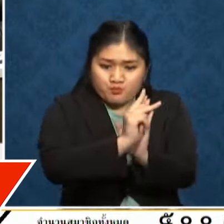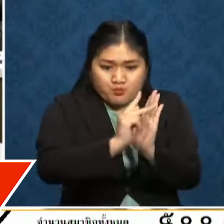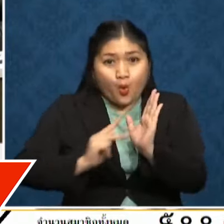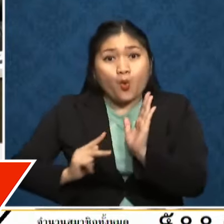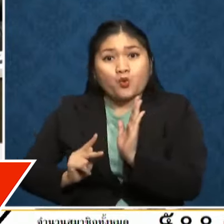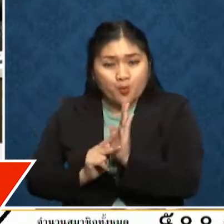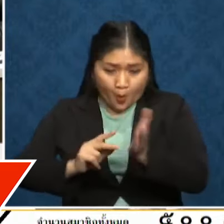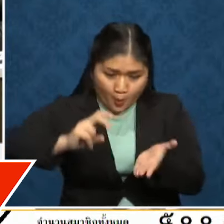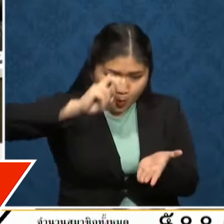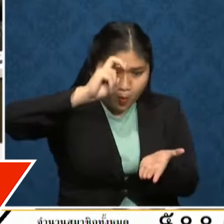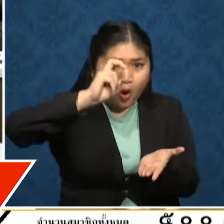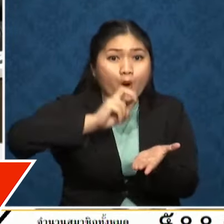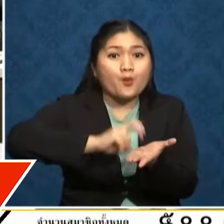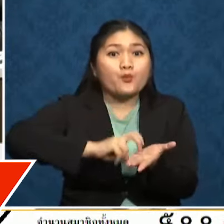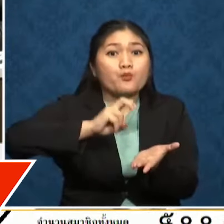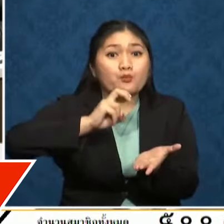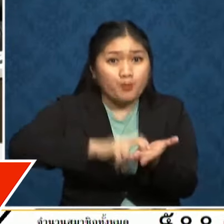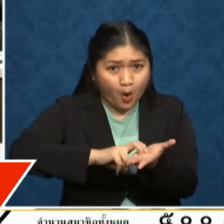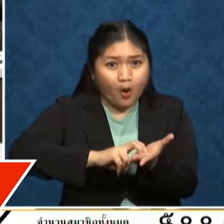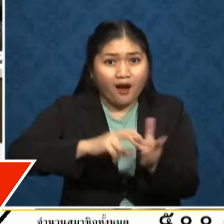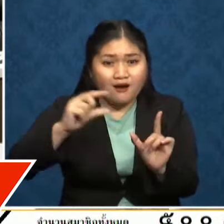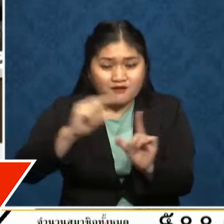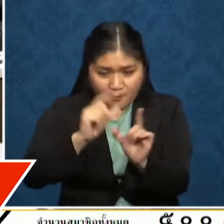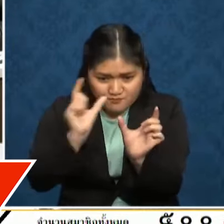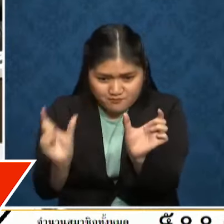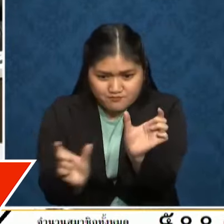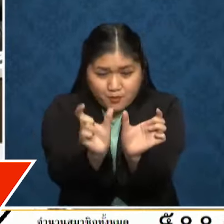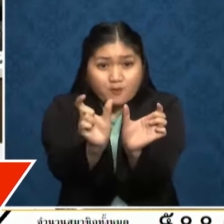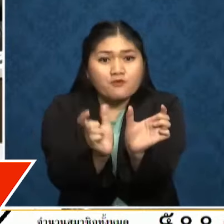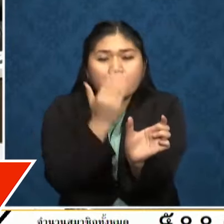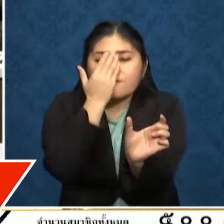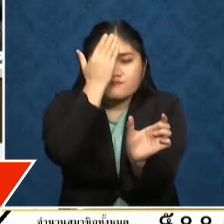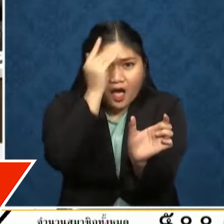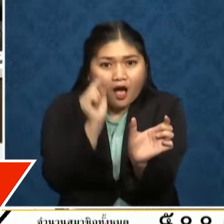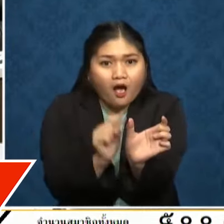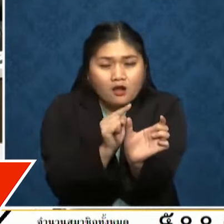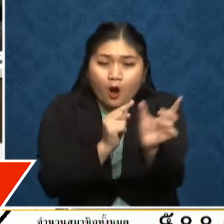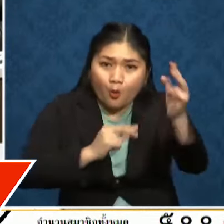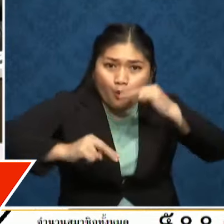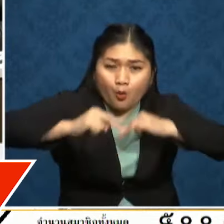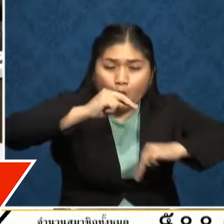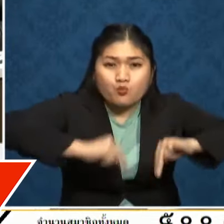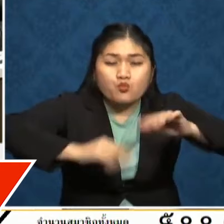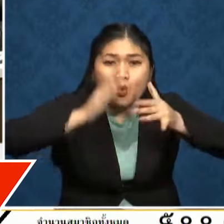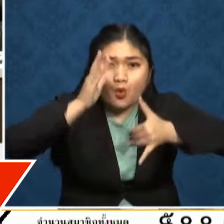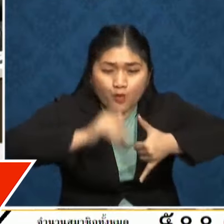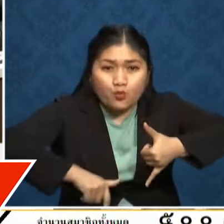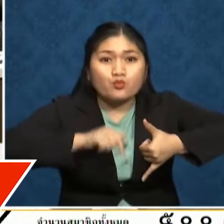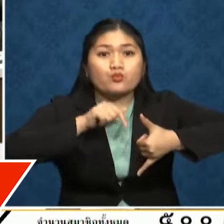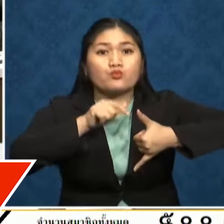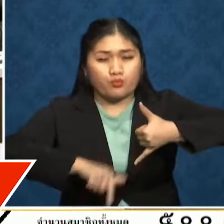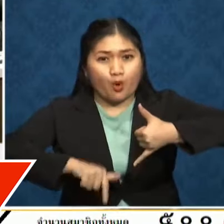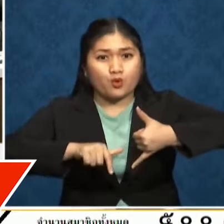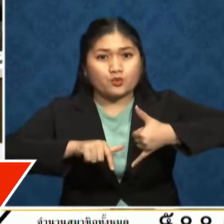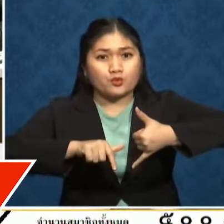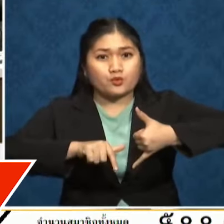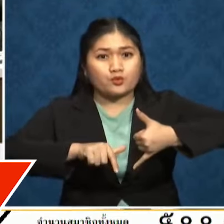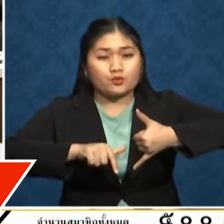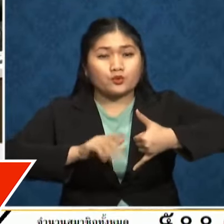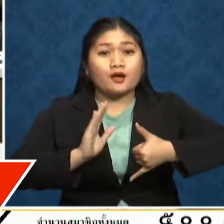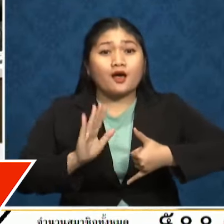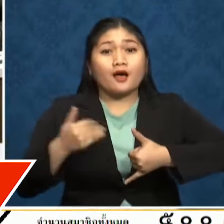วาได้เปารรบรองเพศคำนำหน่านามและการคุมรองปุคคลผู้มีความหักหลายทางเพศ